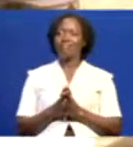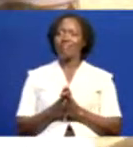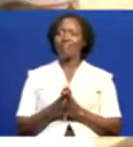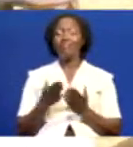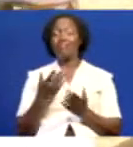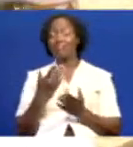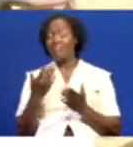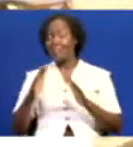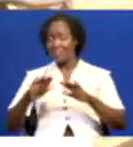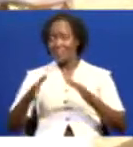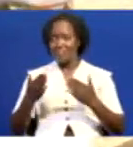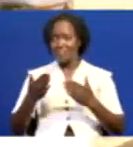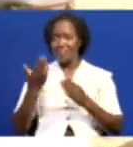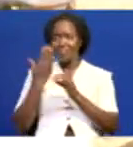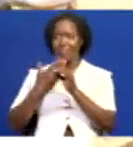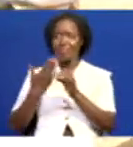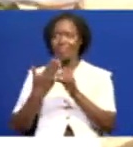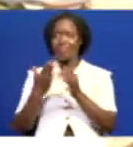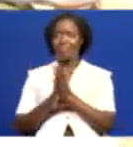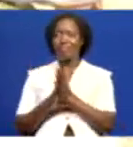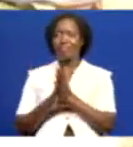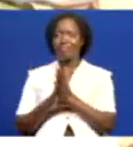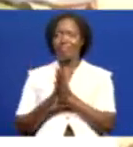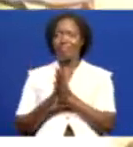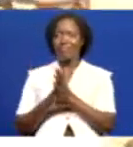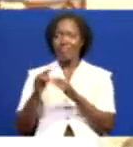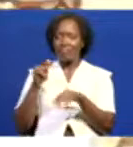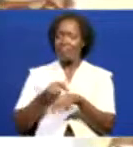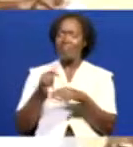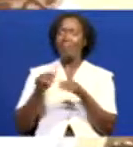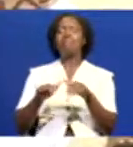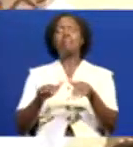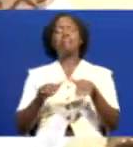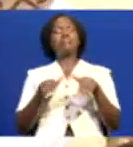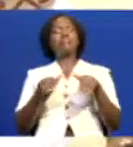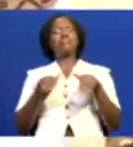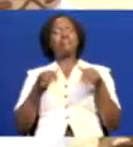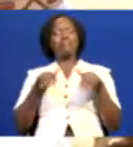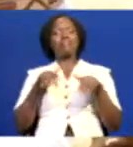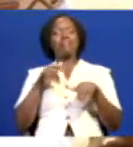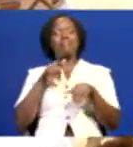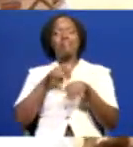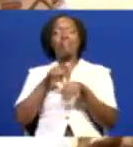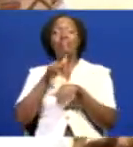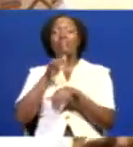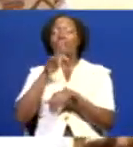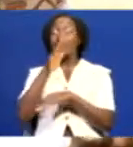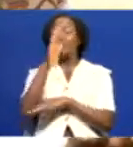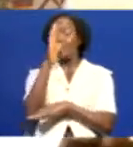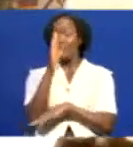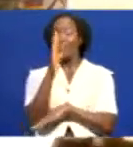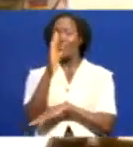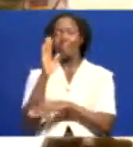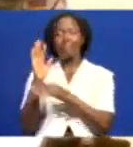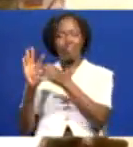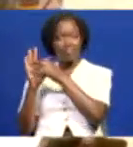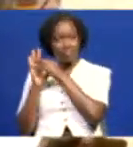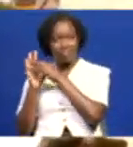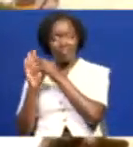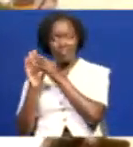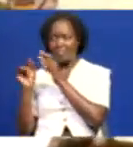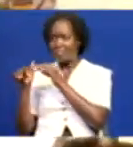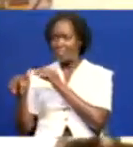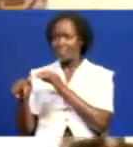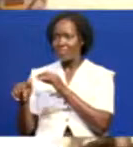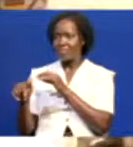na ina masaa hatutaipata tu wakati wote, tuambiwa tusubiri hadi saa 7. Ni kitamaduni ya